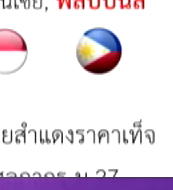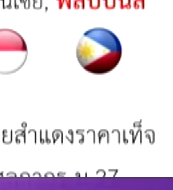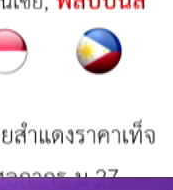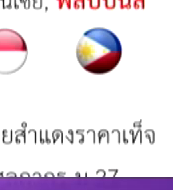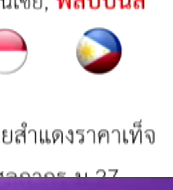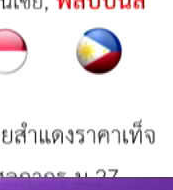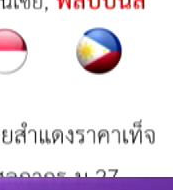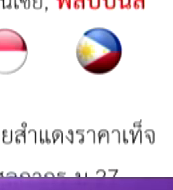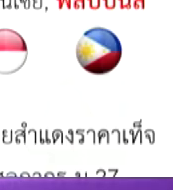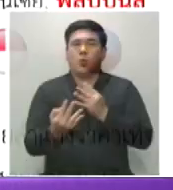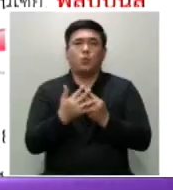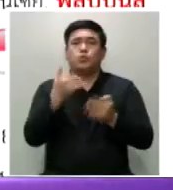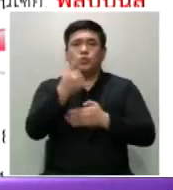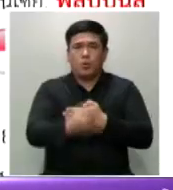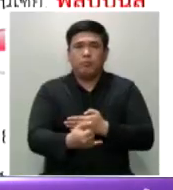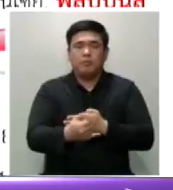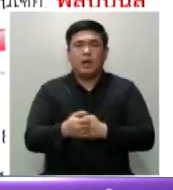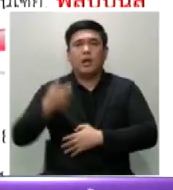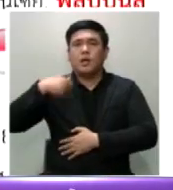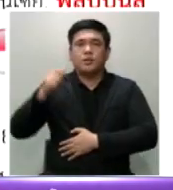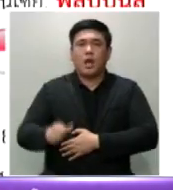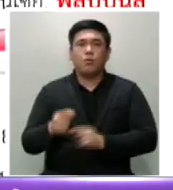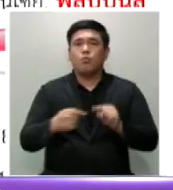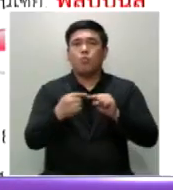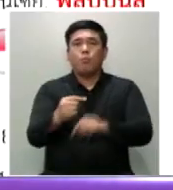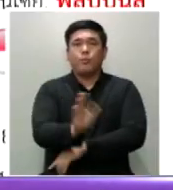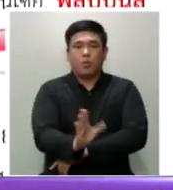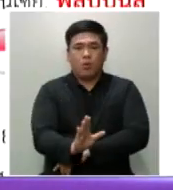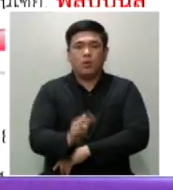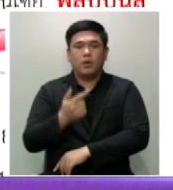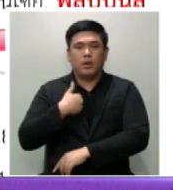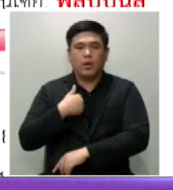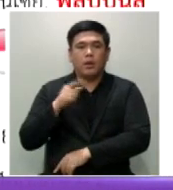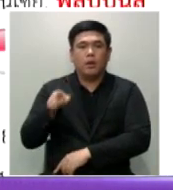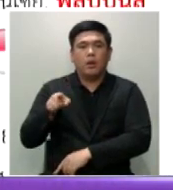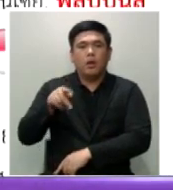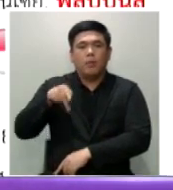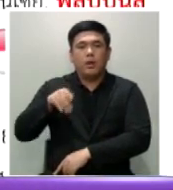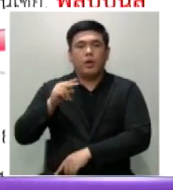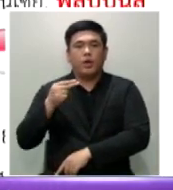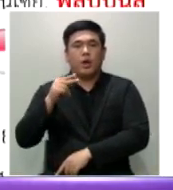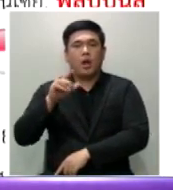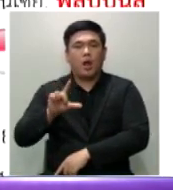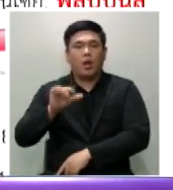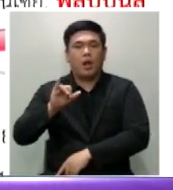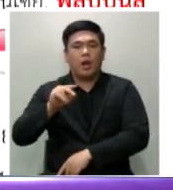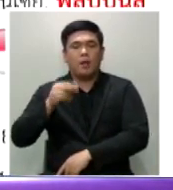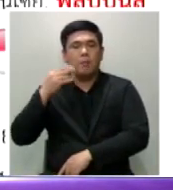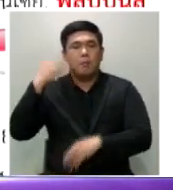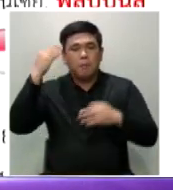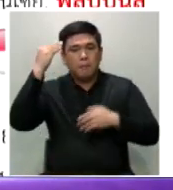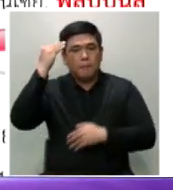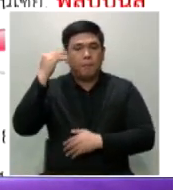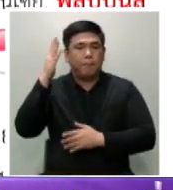บลงโดยไม่ต้องขึ้นศาลตั้งแต่นั้นมาฟิลิปมอริสก็เลยเข็ดไม่กล้าเอาบุหรี่จากมาเลเซียเข้